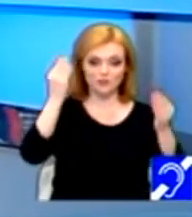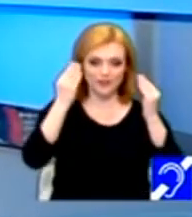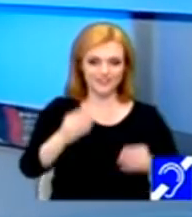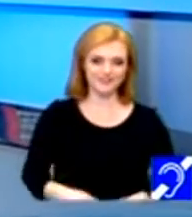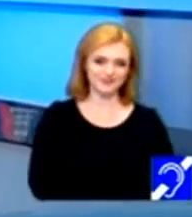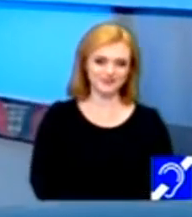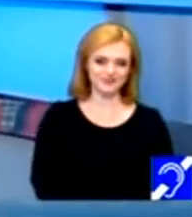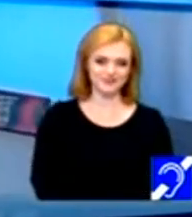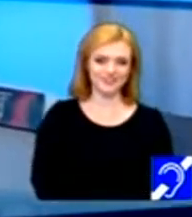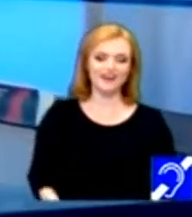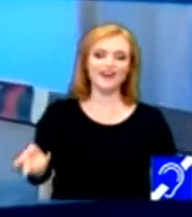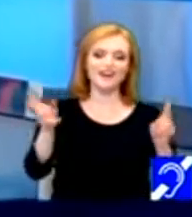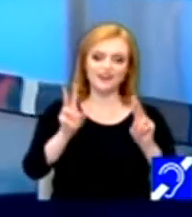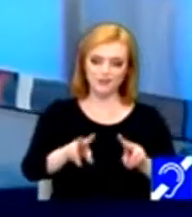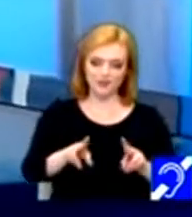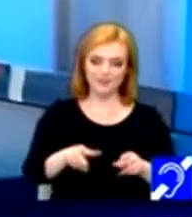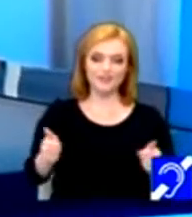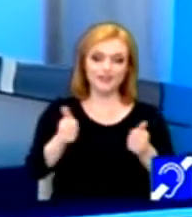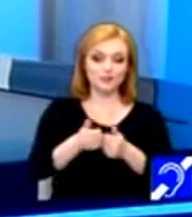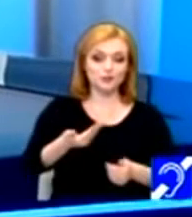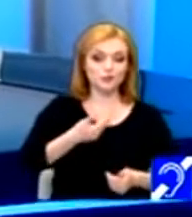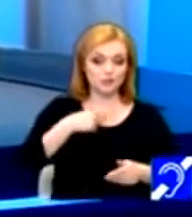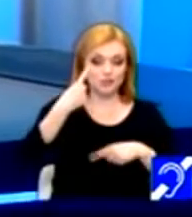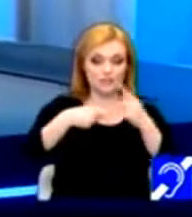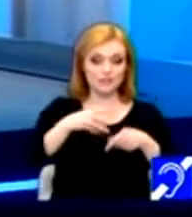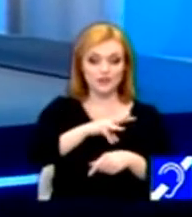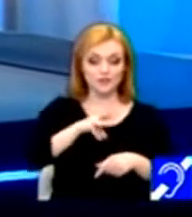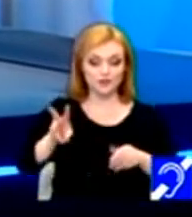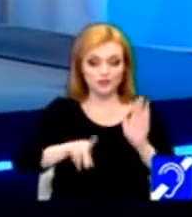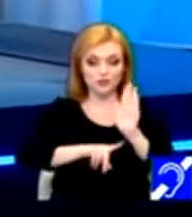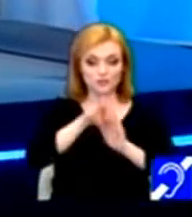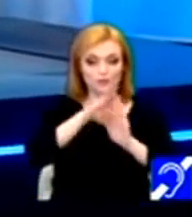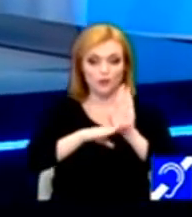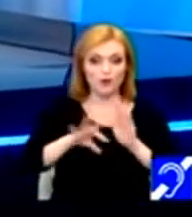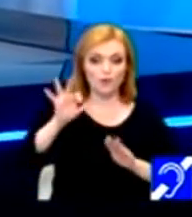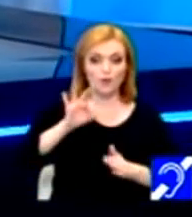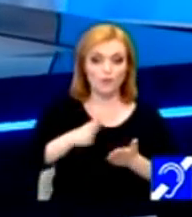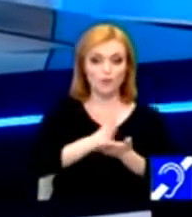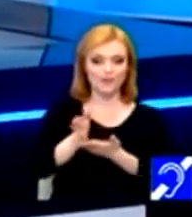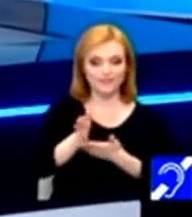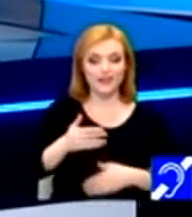opiniile dumneavoastră. Rămâneți alături de noi. În câteva minute începe emisiunea Punctul pe azi. Eu sunt Stella